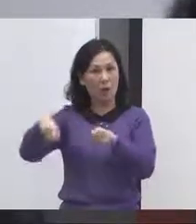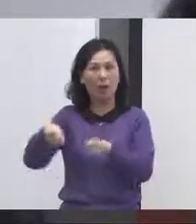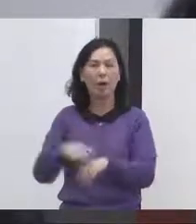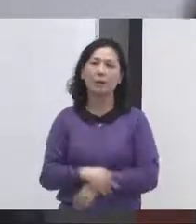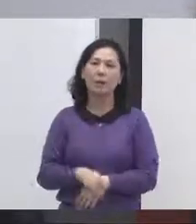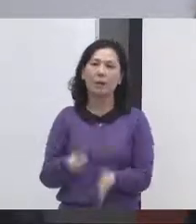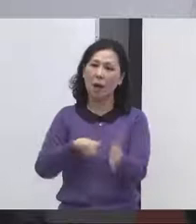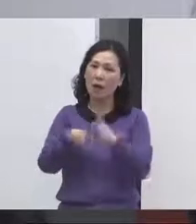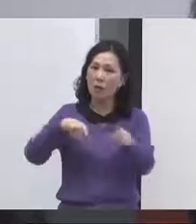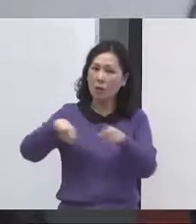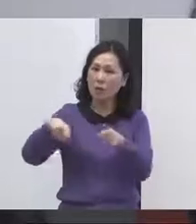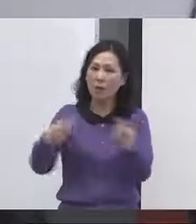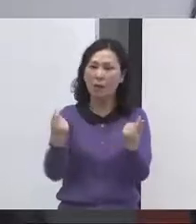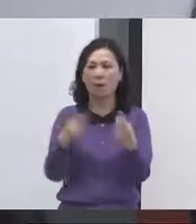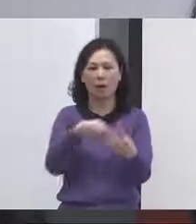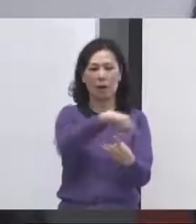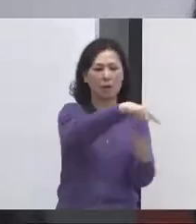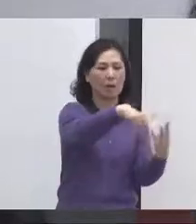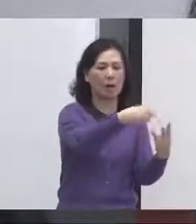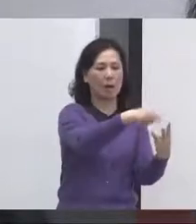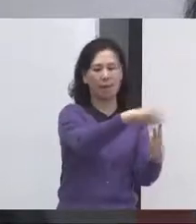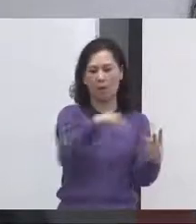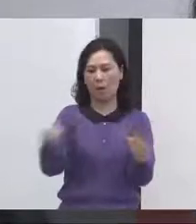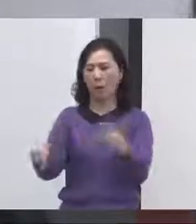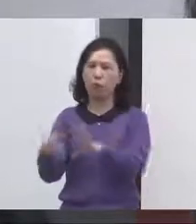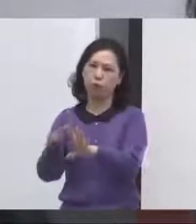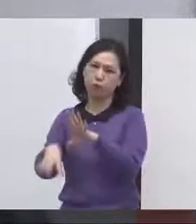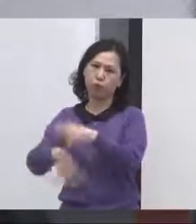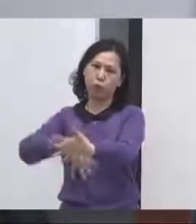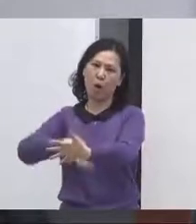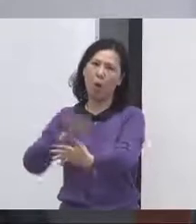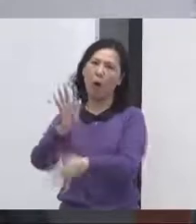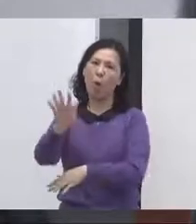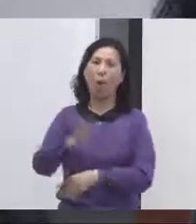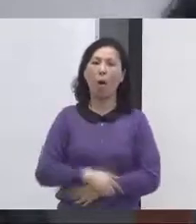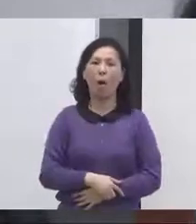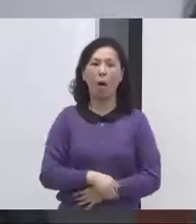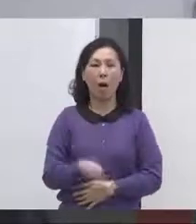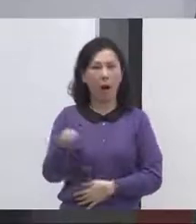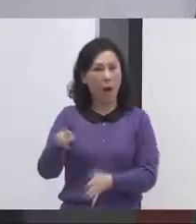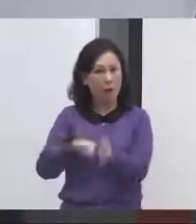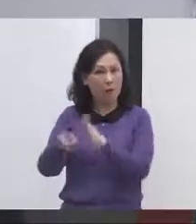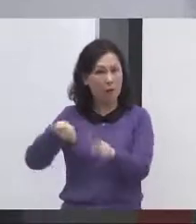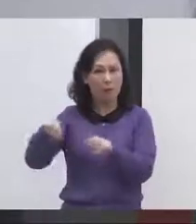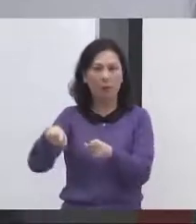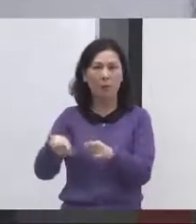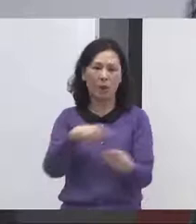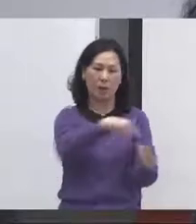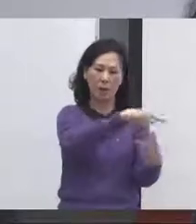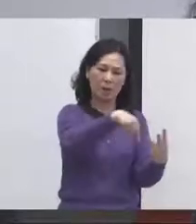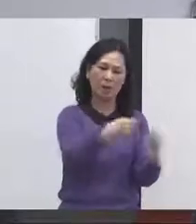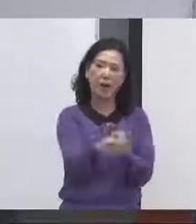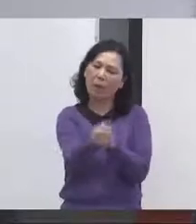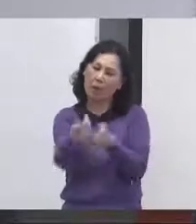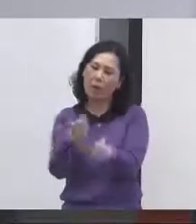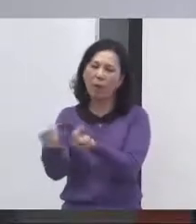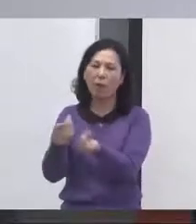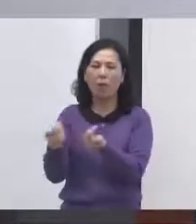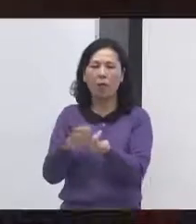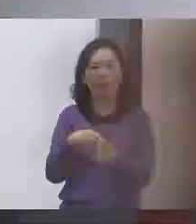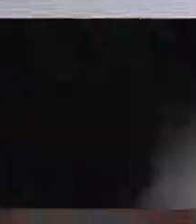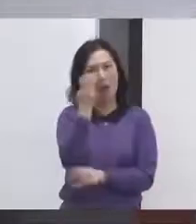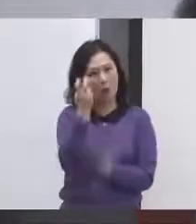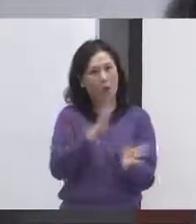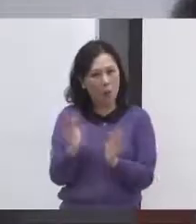刚才讲的这三种资源会进来。好，那这个专案本身就要对这个三种资源有一些分配的讨论，有一些治理的讨